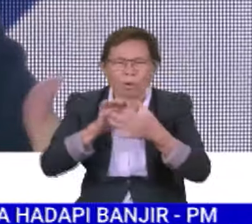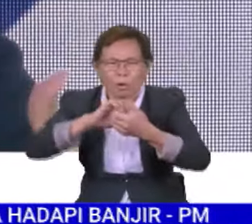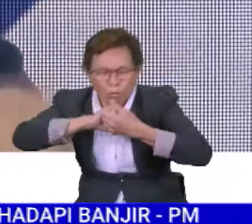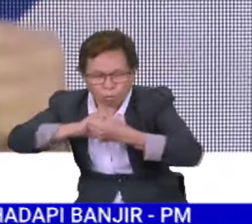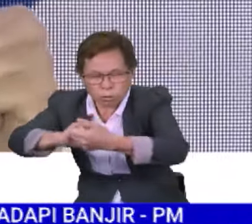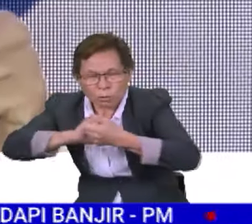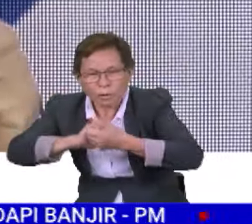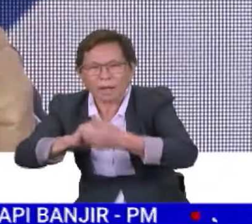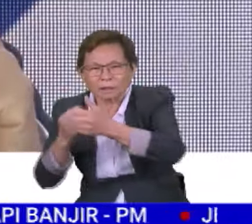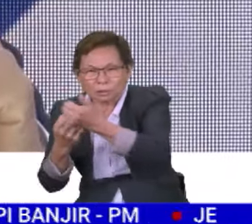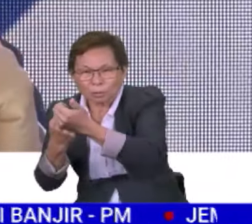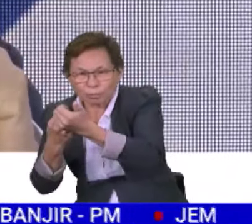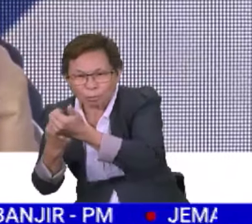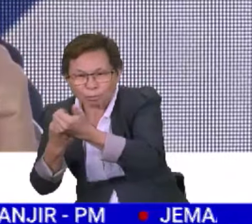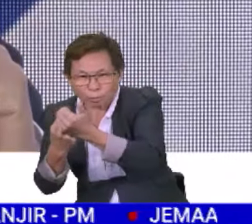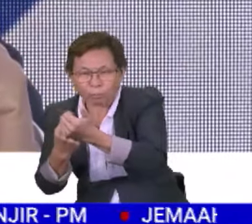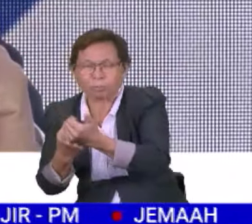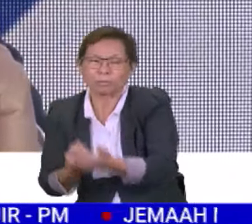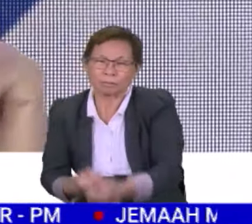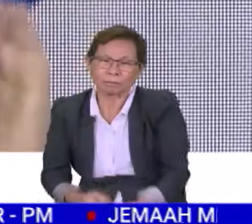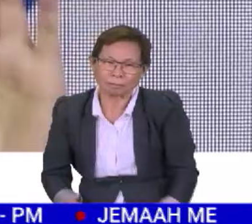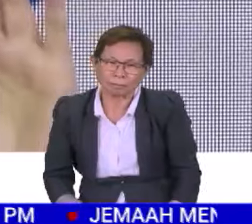and supporting them, basically.